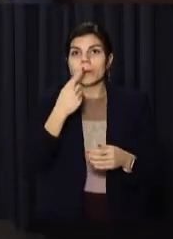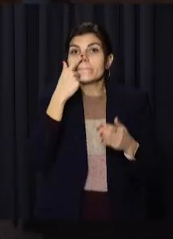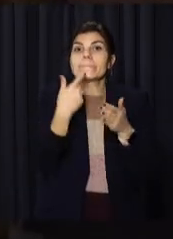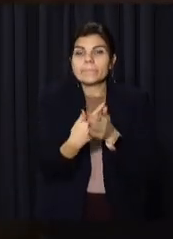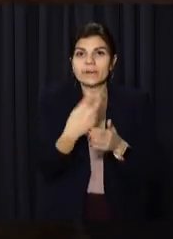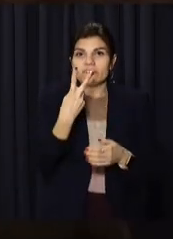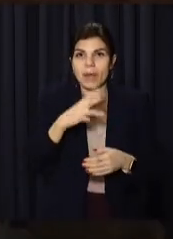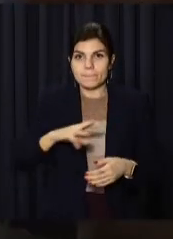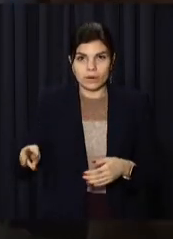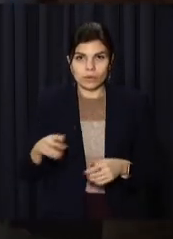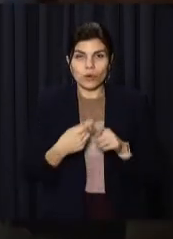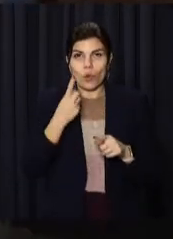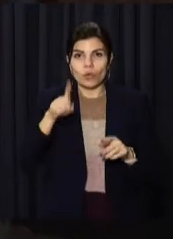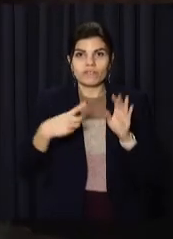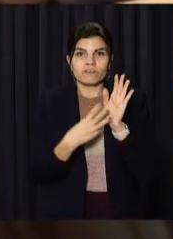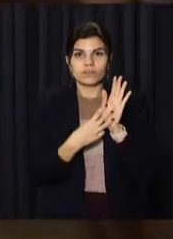мільйони гривень.